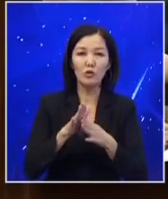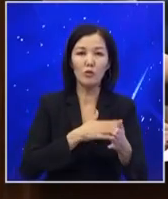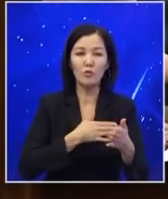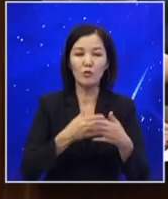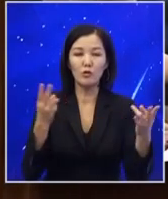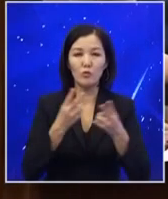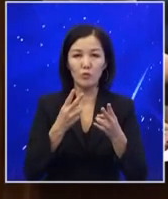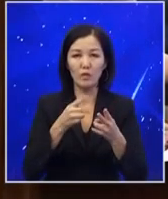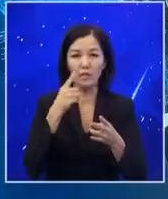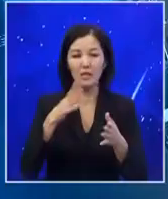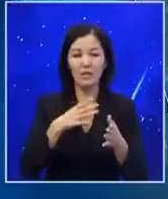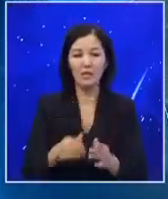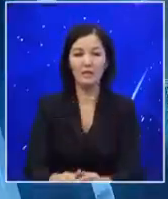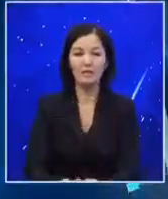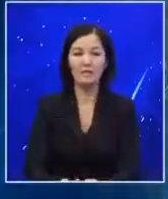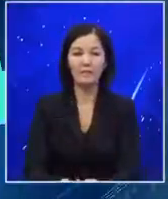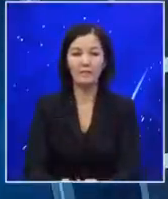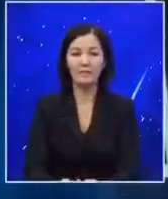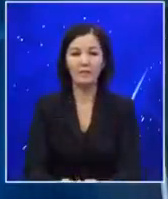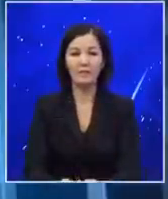қосу керектігін айтты.